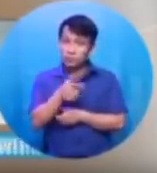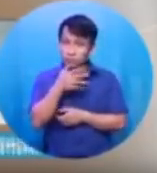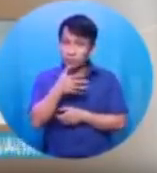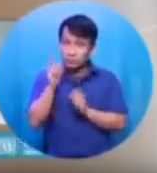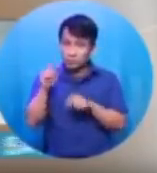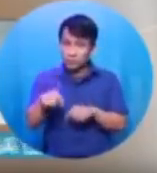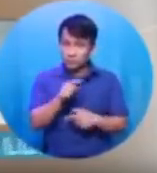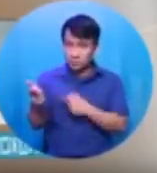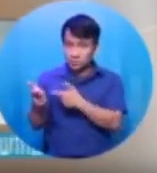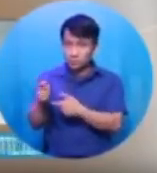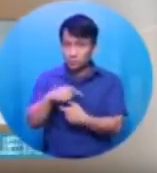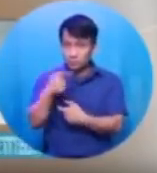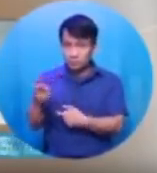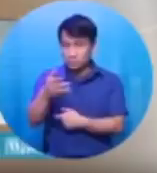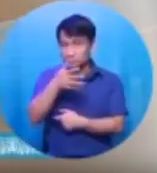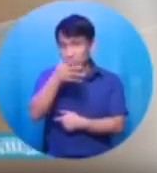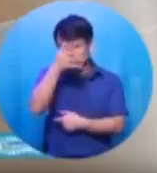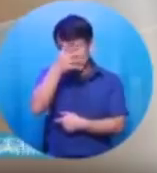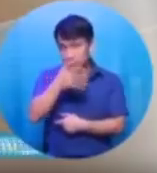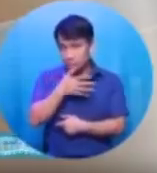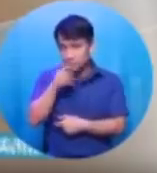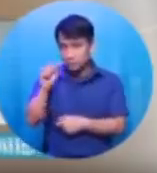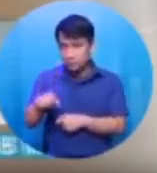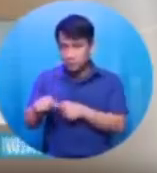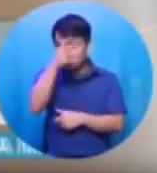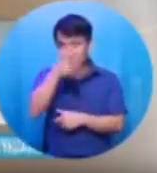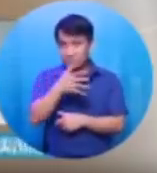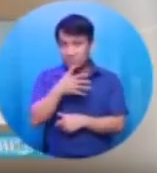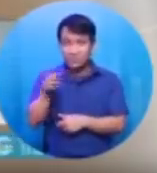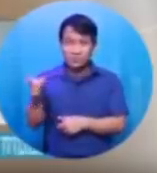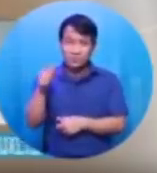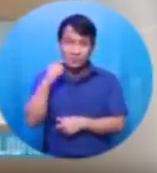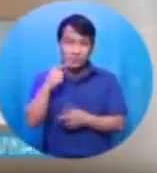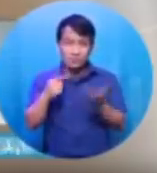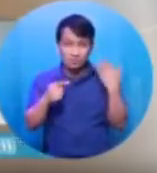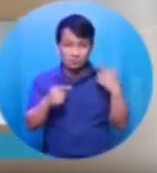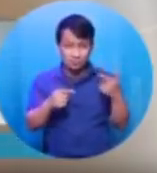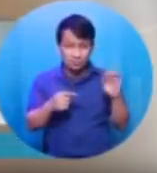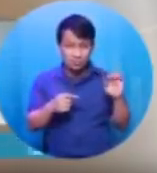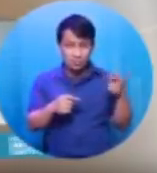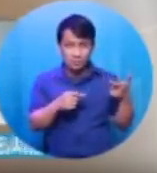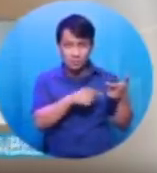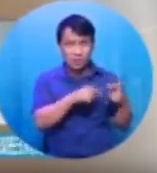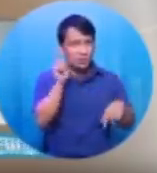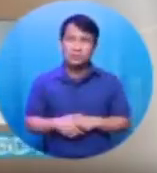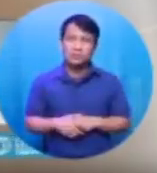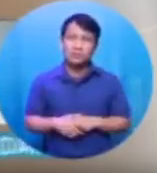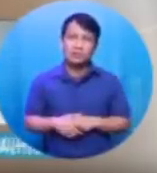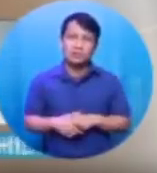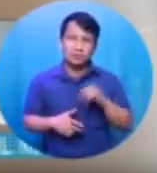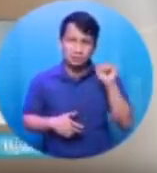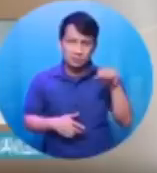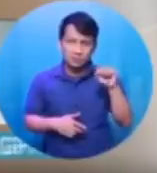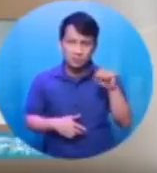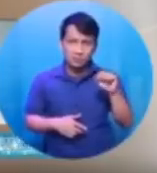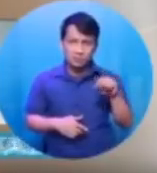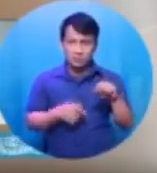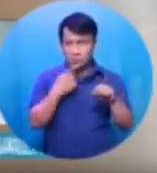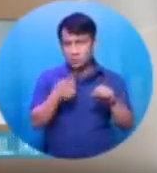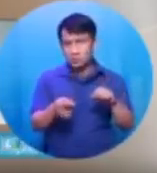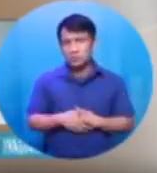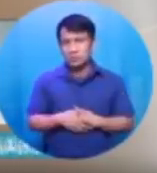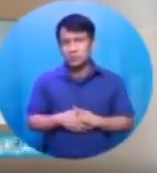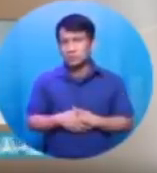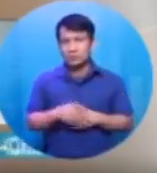natin ma-transfer to sa parents ng biological mother. Ano po? Kasi itong si ex-girlfriend, pumapalag at ayaw. Yes, sir. Kasi hindi naman po